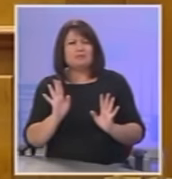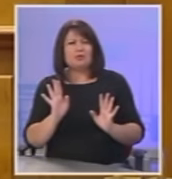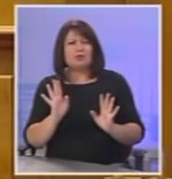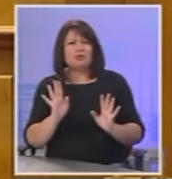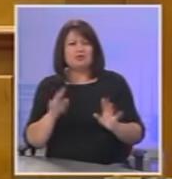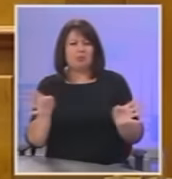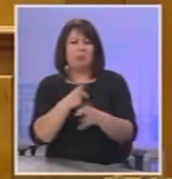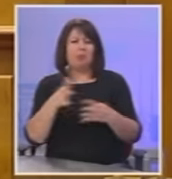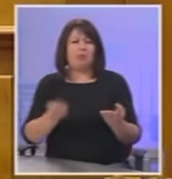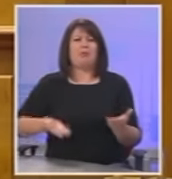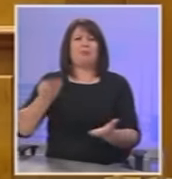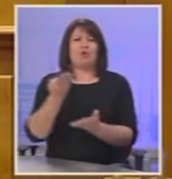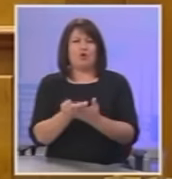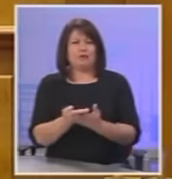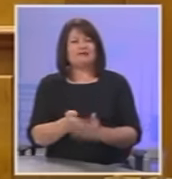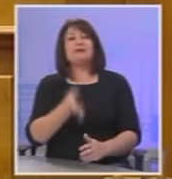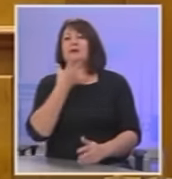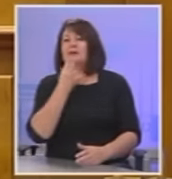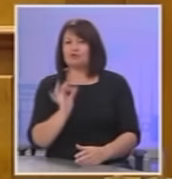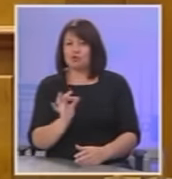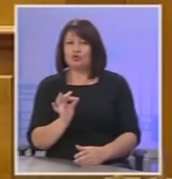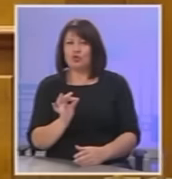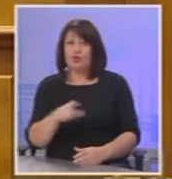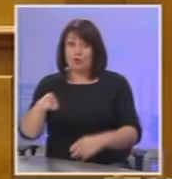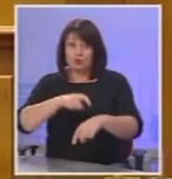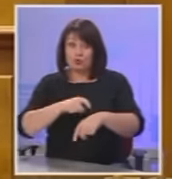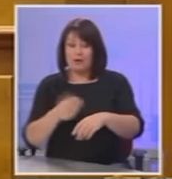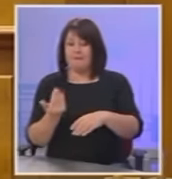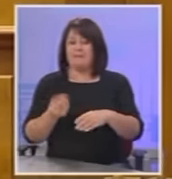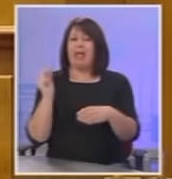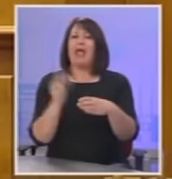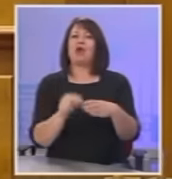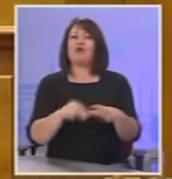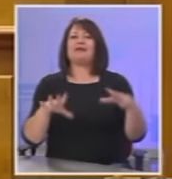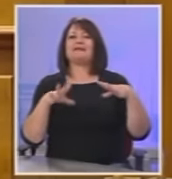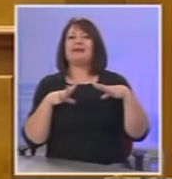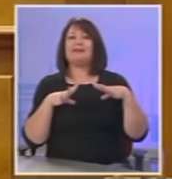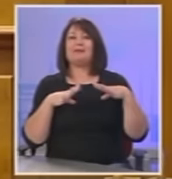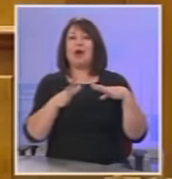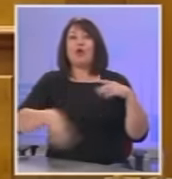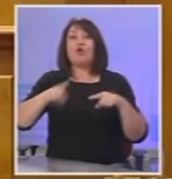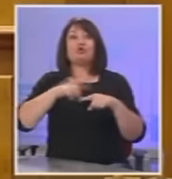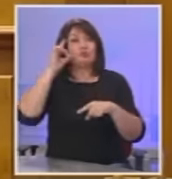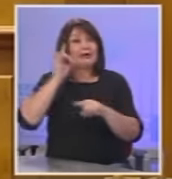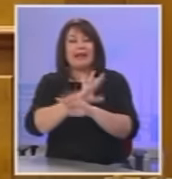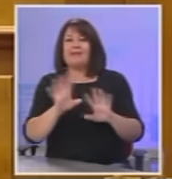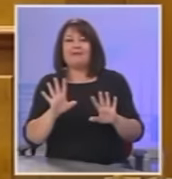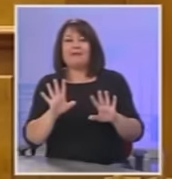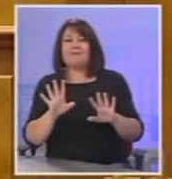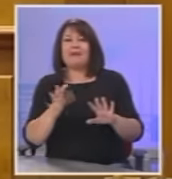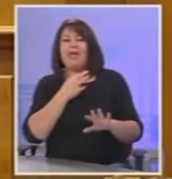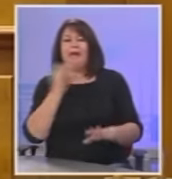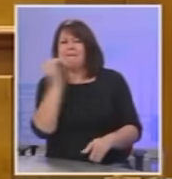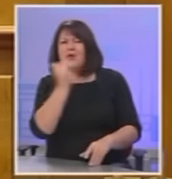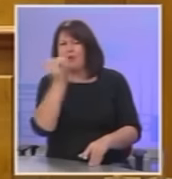δημαγωγικής πρότασης. Και γι' αυτό ακριβώς κάνατε τώρα εκλογές, για να μην γνωρίζει ο κόσμος τι είχαμε ψηφίσει ως